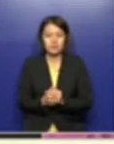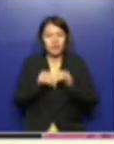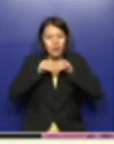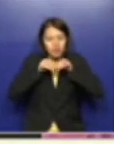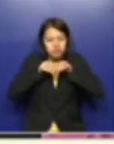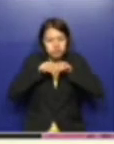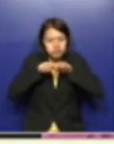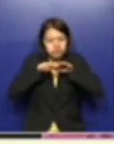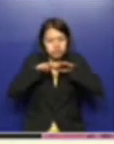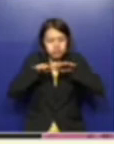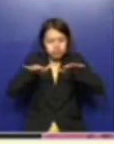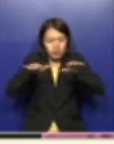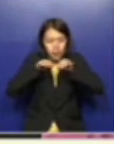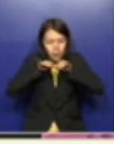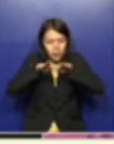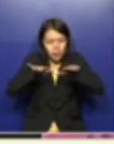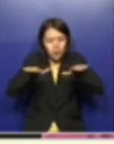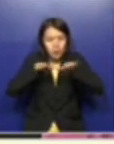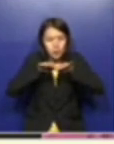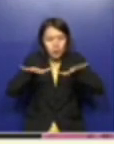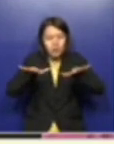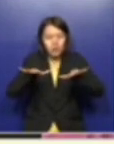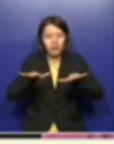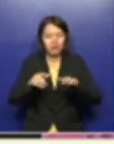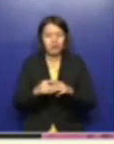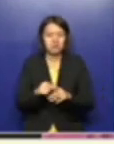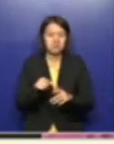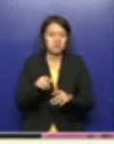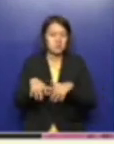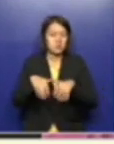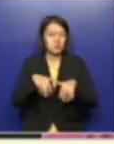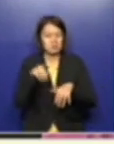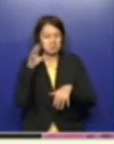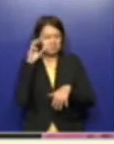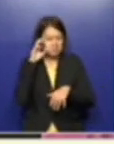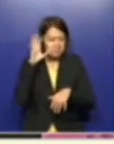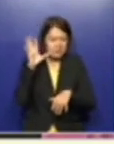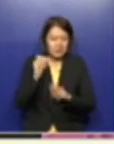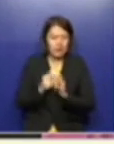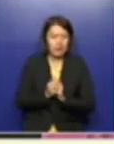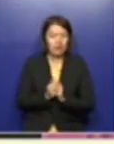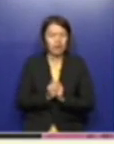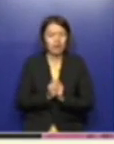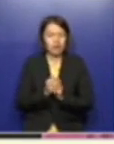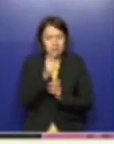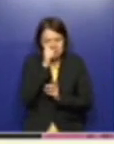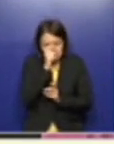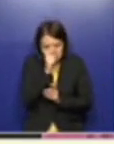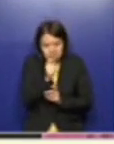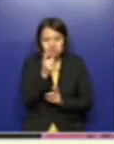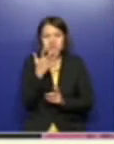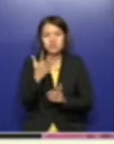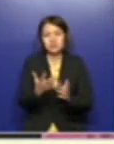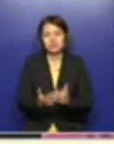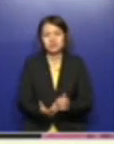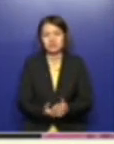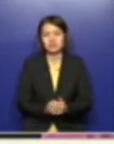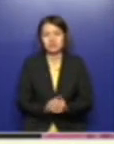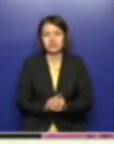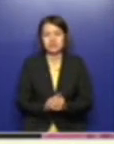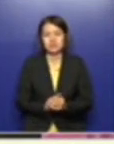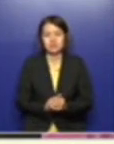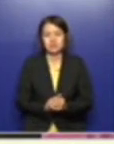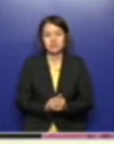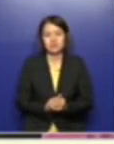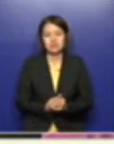ริวิตกสร้างความไม่เชื่อมั่นสร้างขวัญและกำลังใจสร้